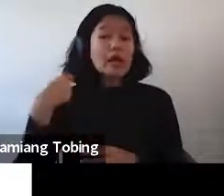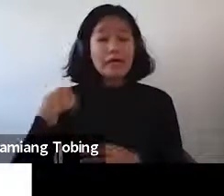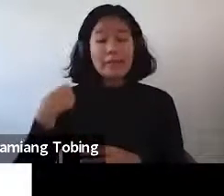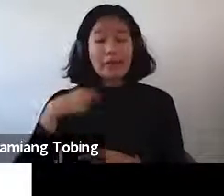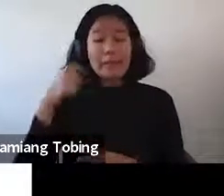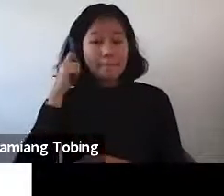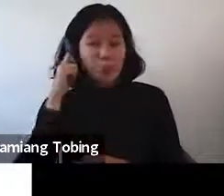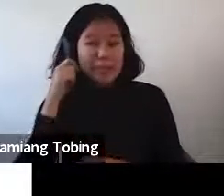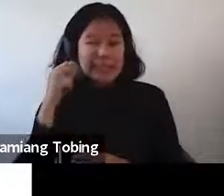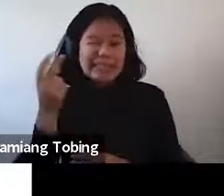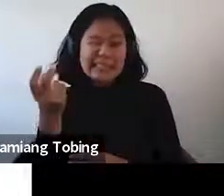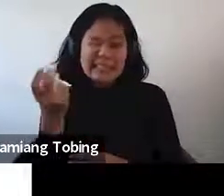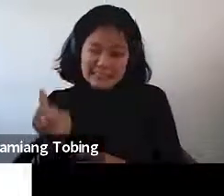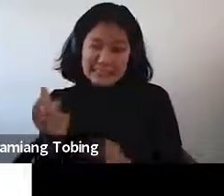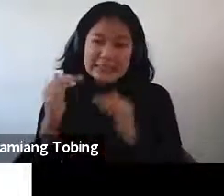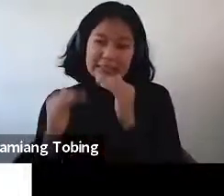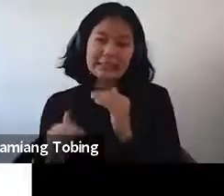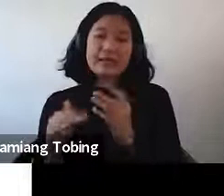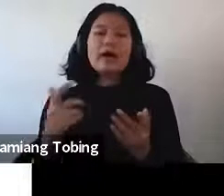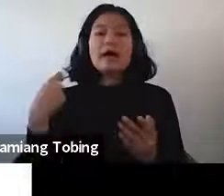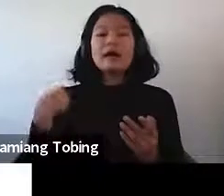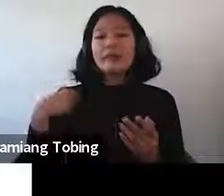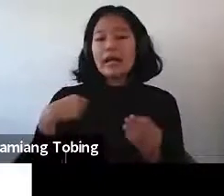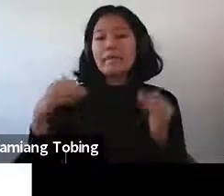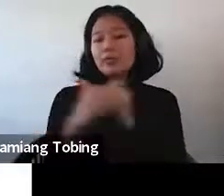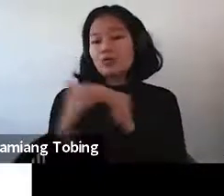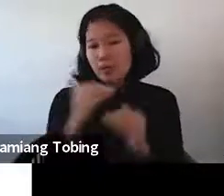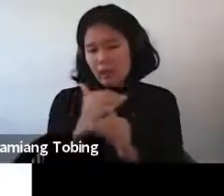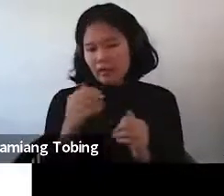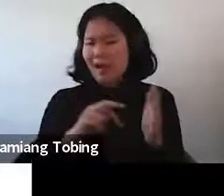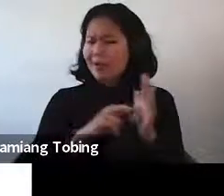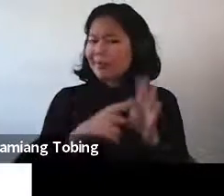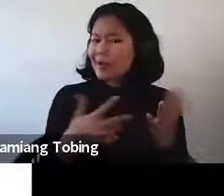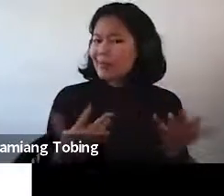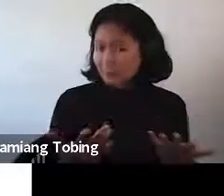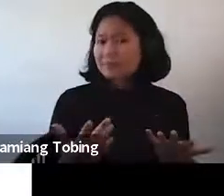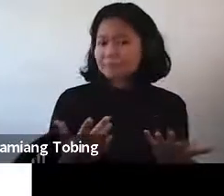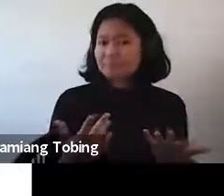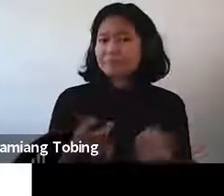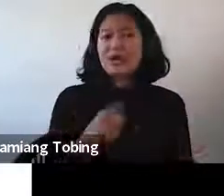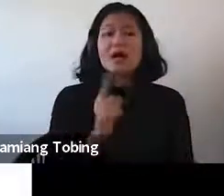jumlah PNS perempuan paling rendah itu adalah Kementerian Perhubungan. Artinya apa?